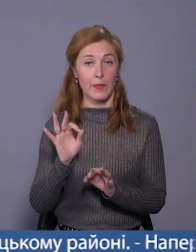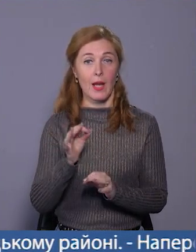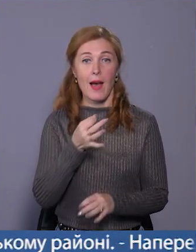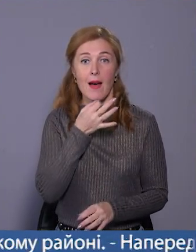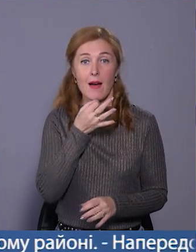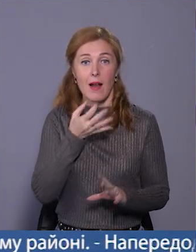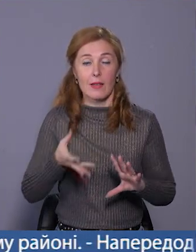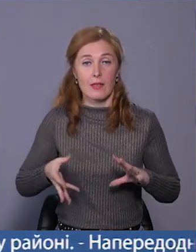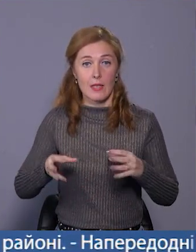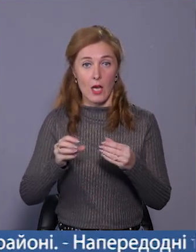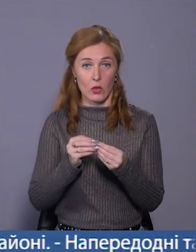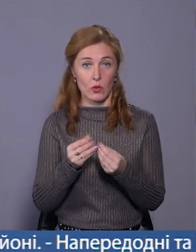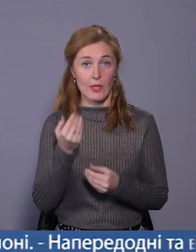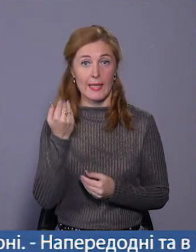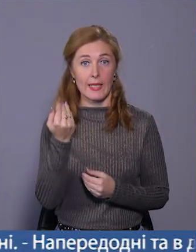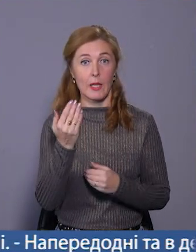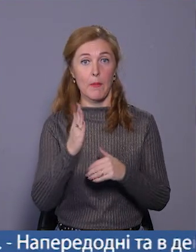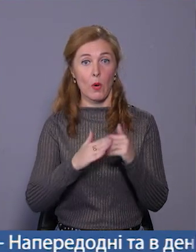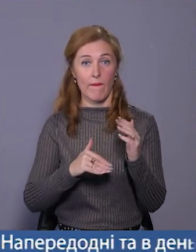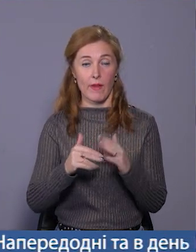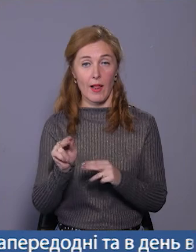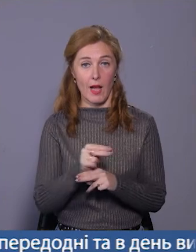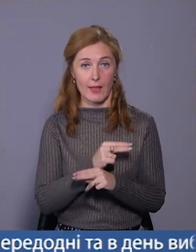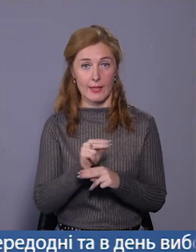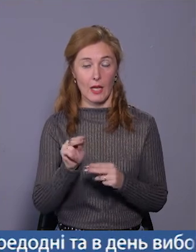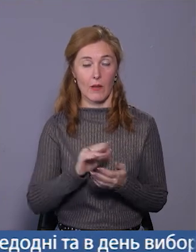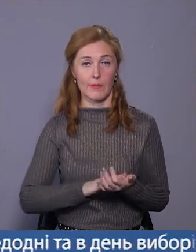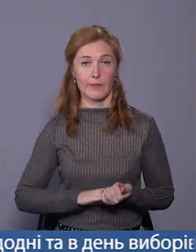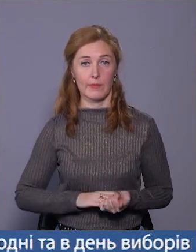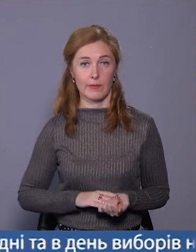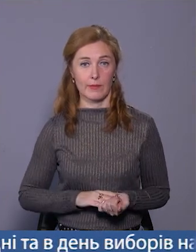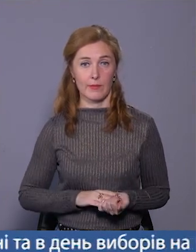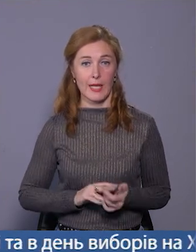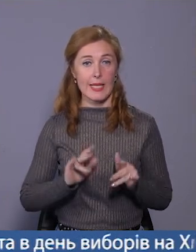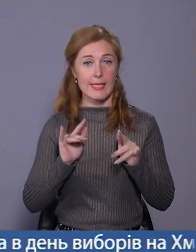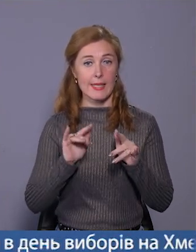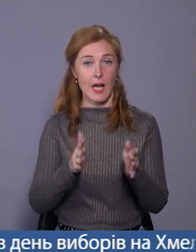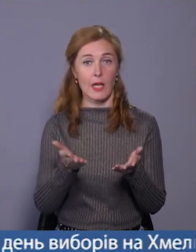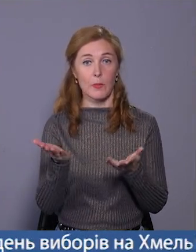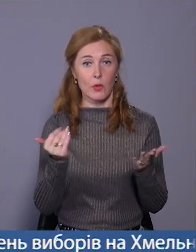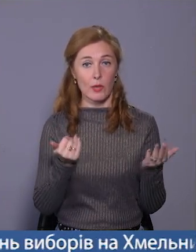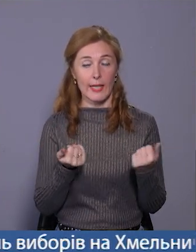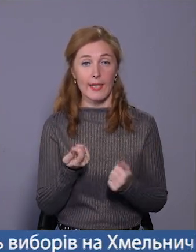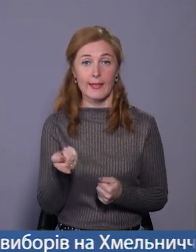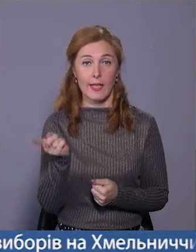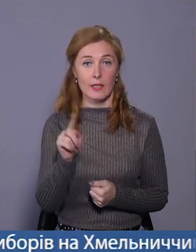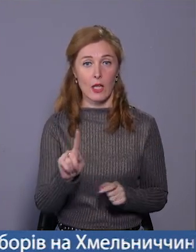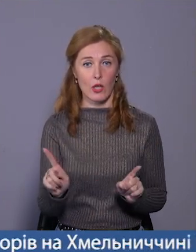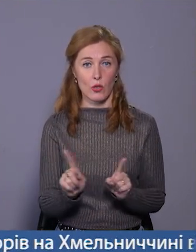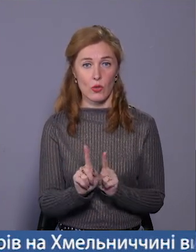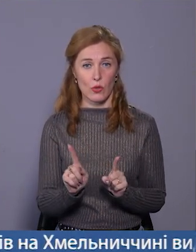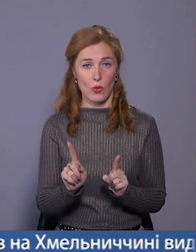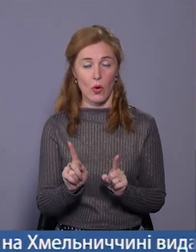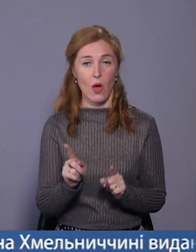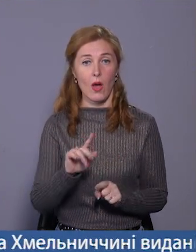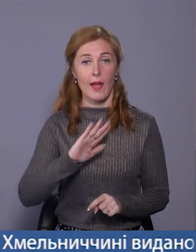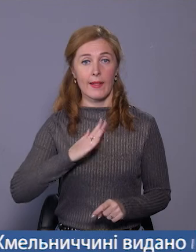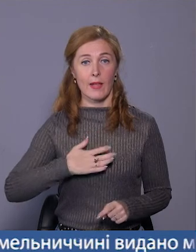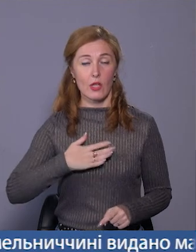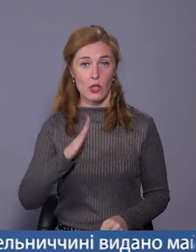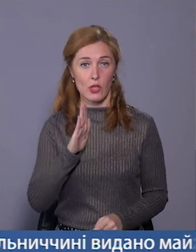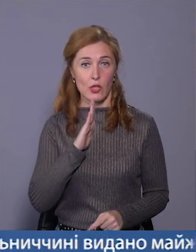діагностика хвороби та її профілактика. Захід покликаний на те, щоб наші жінки